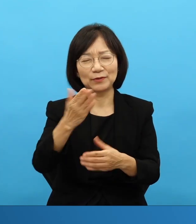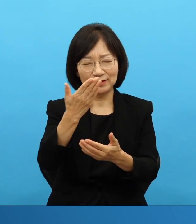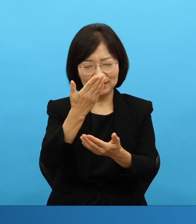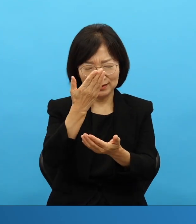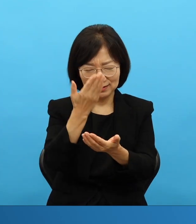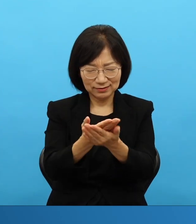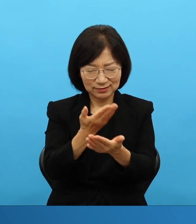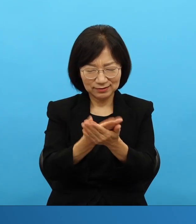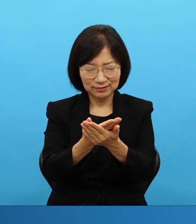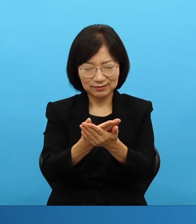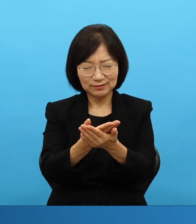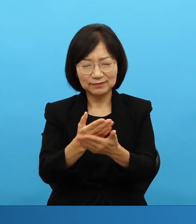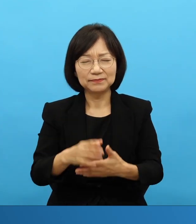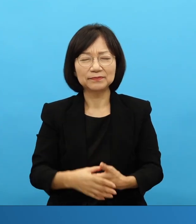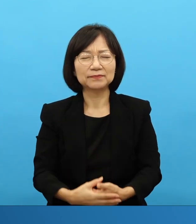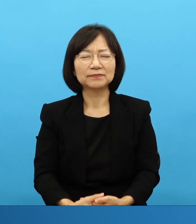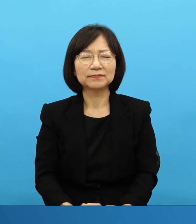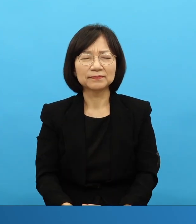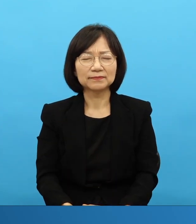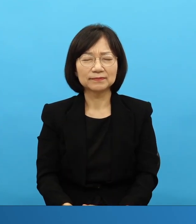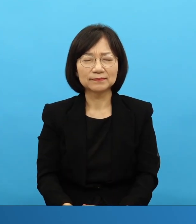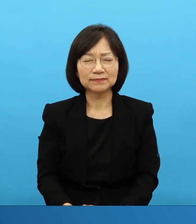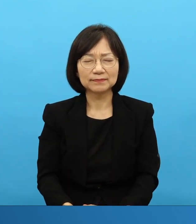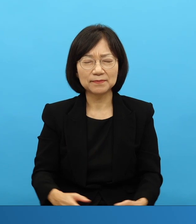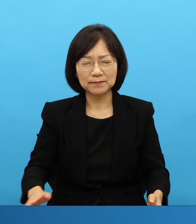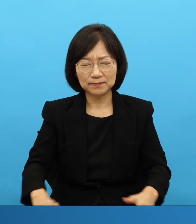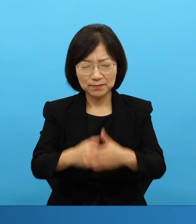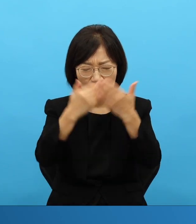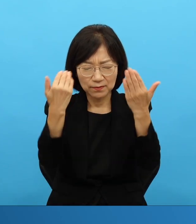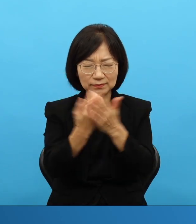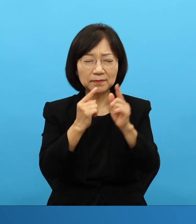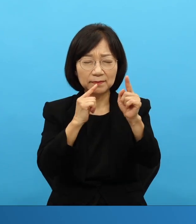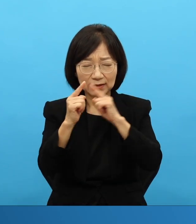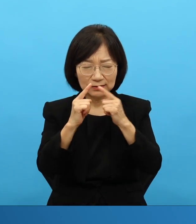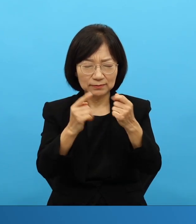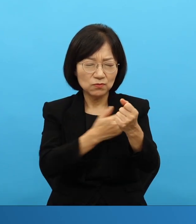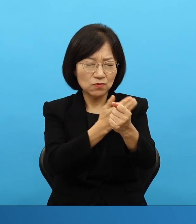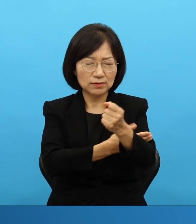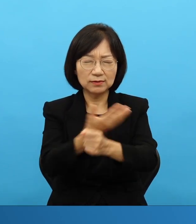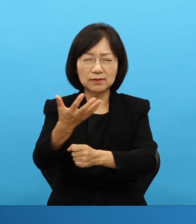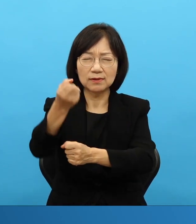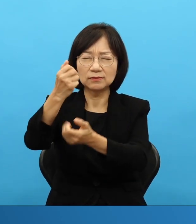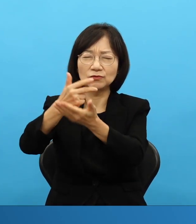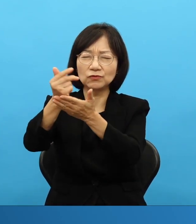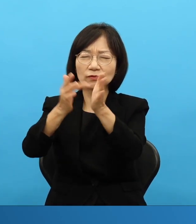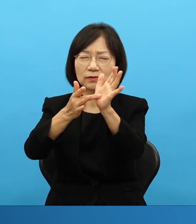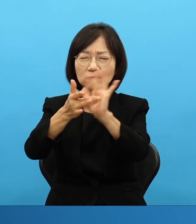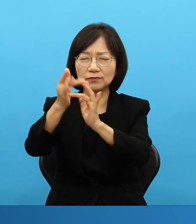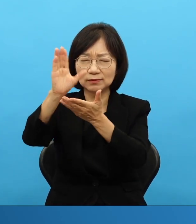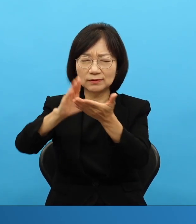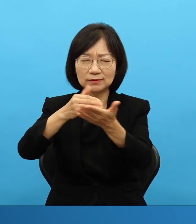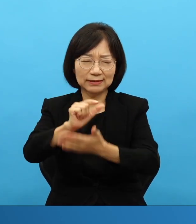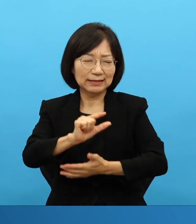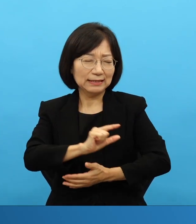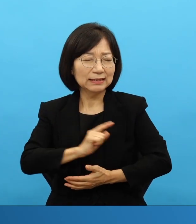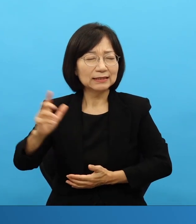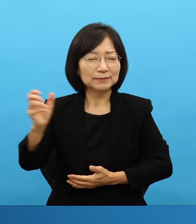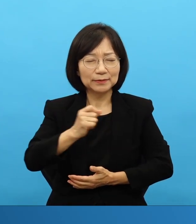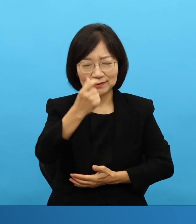ages, spiritual power, intellectual power, physical power, financial power, and manpower through prayer. 공중권세 잡은 자를 이기는